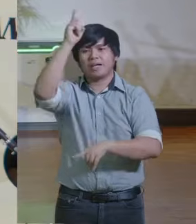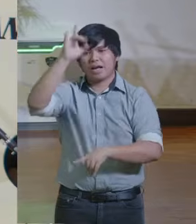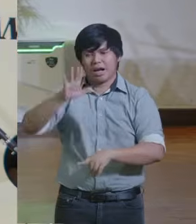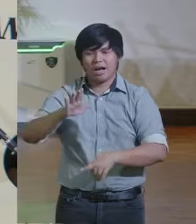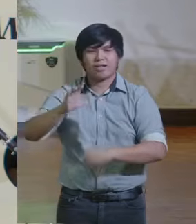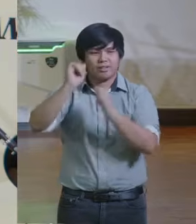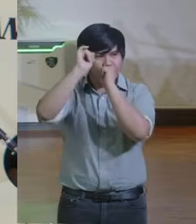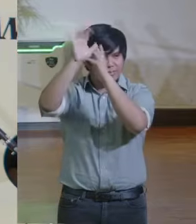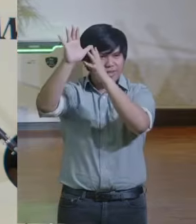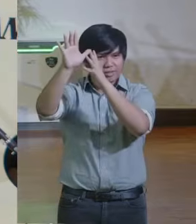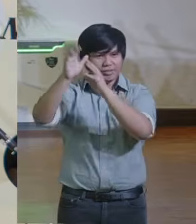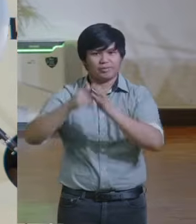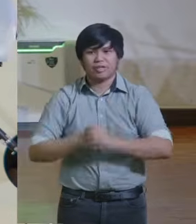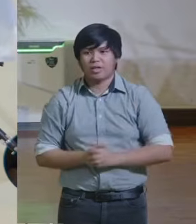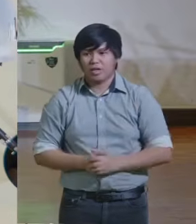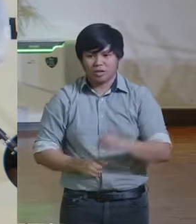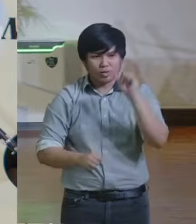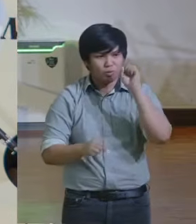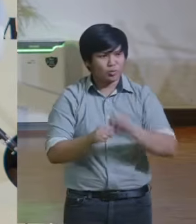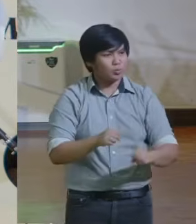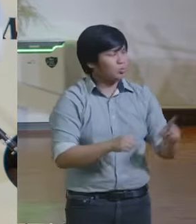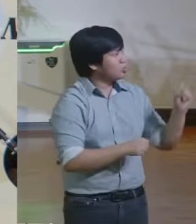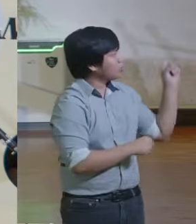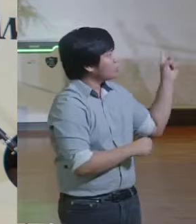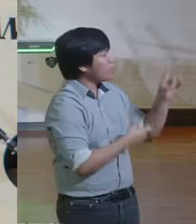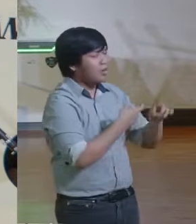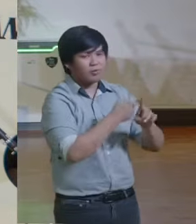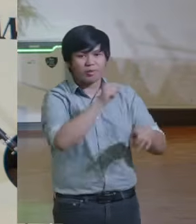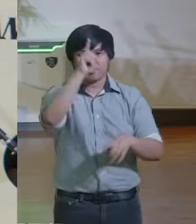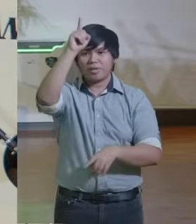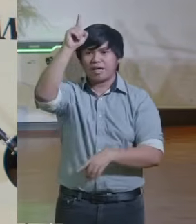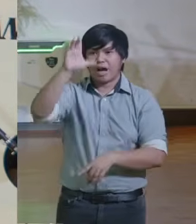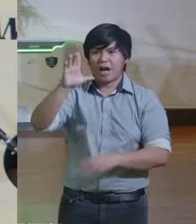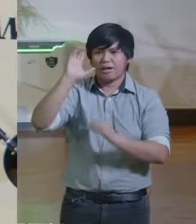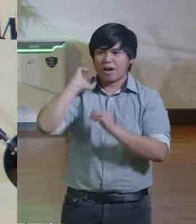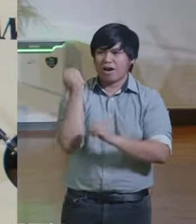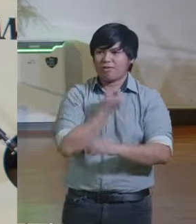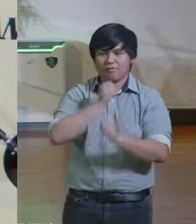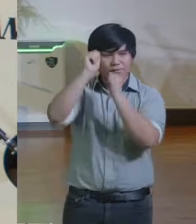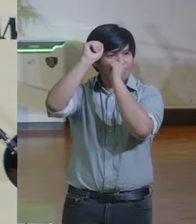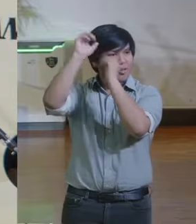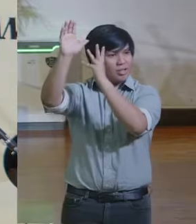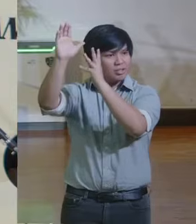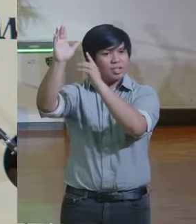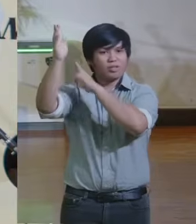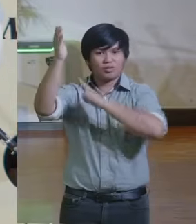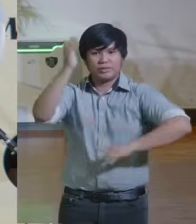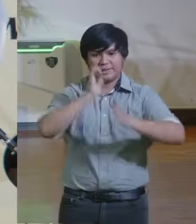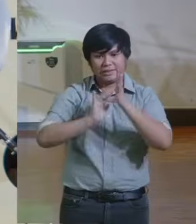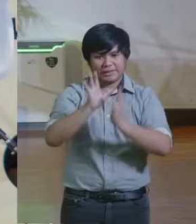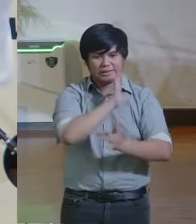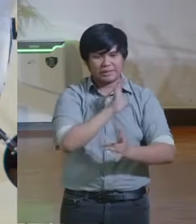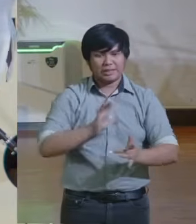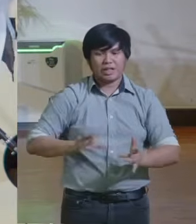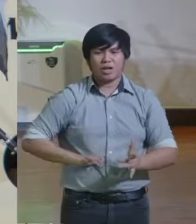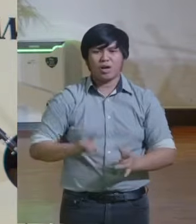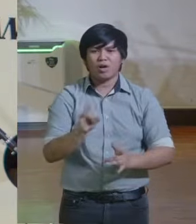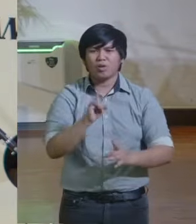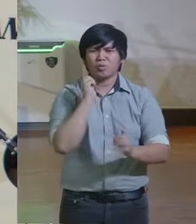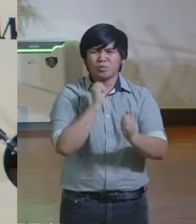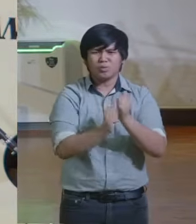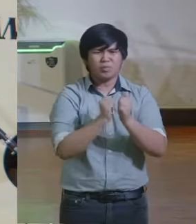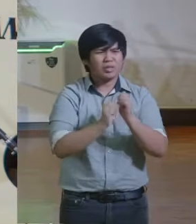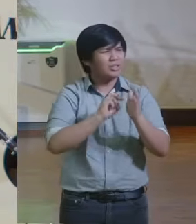Jesus Christ. Yung pong from God our Father and the Lord Jesus Christ, yung connectives niya po